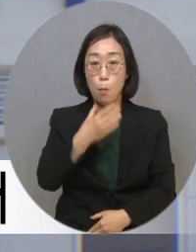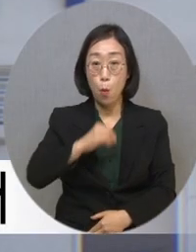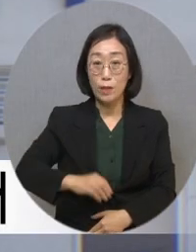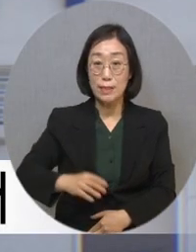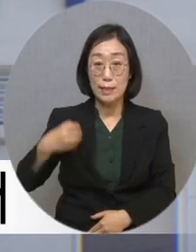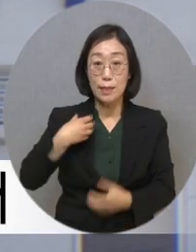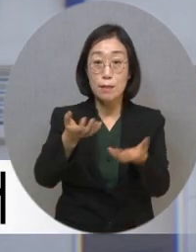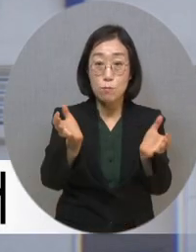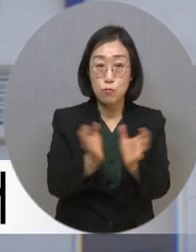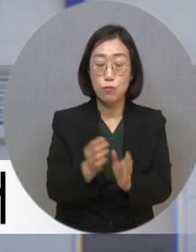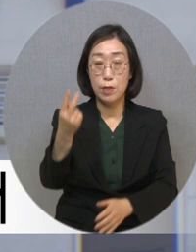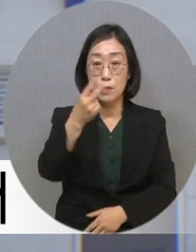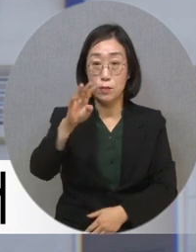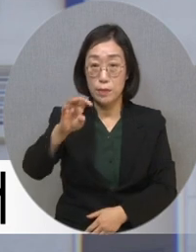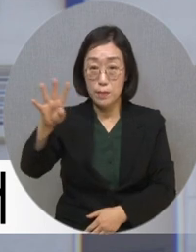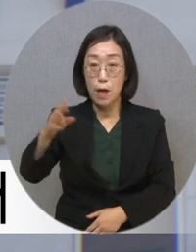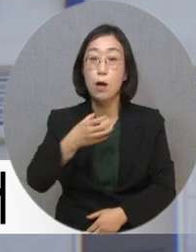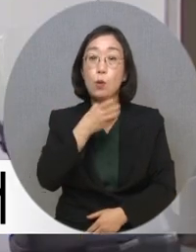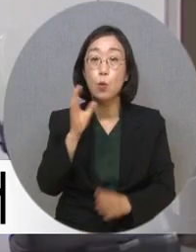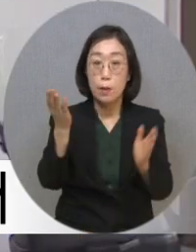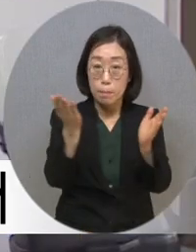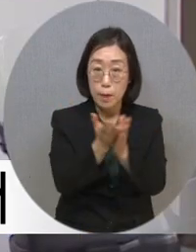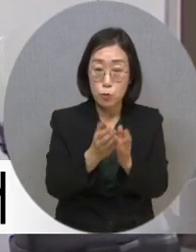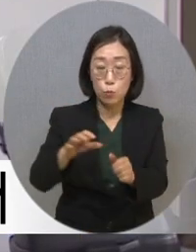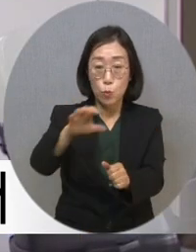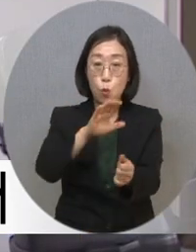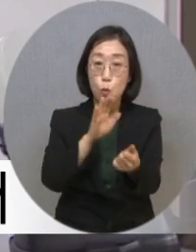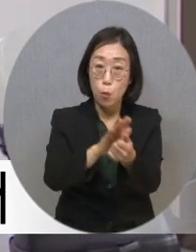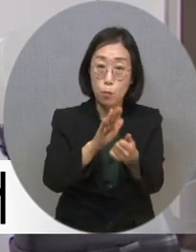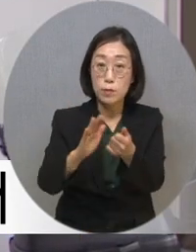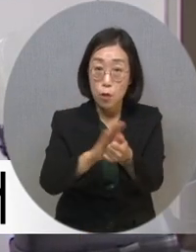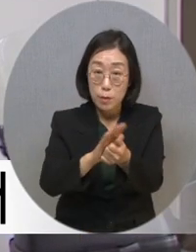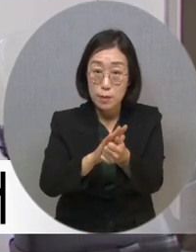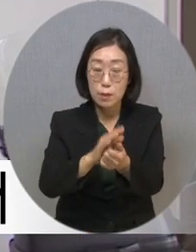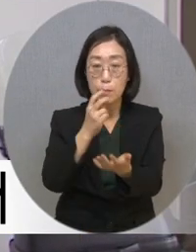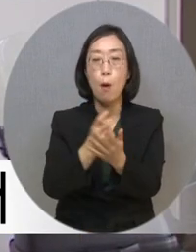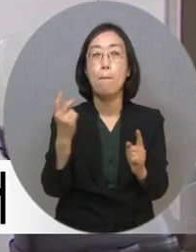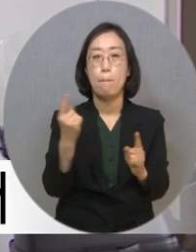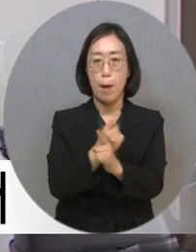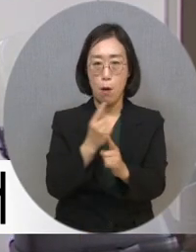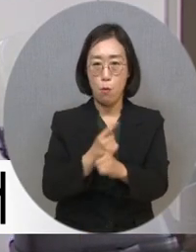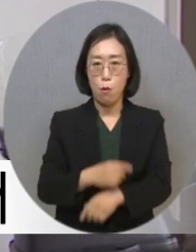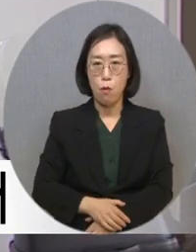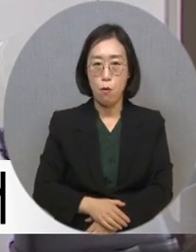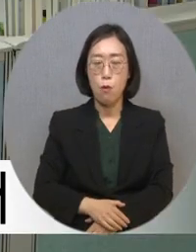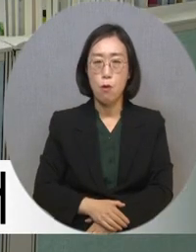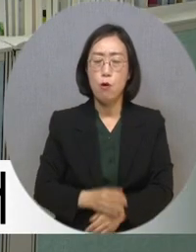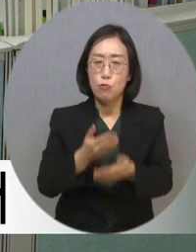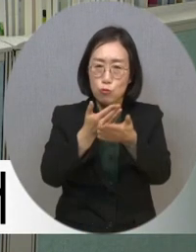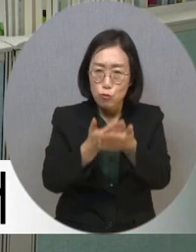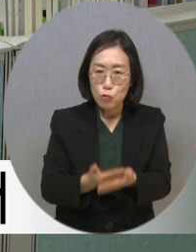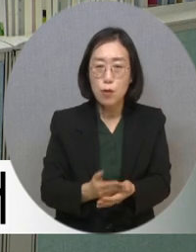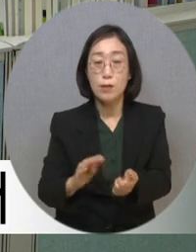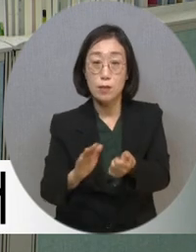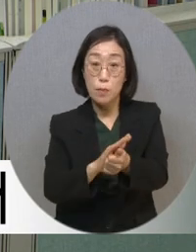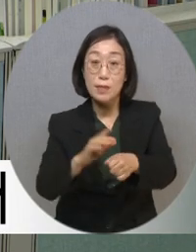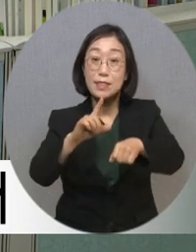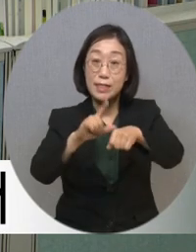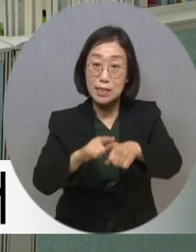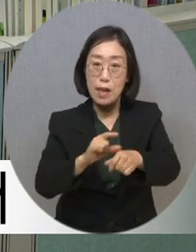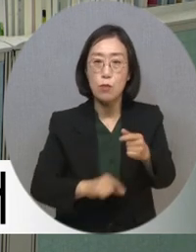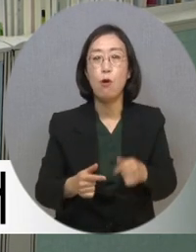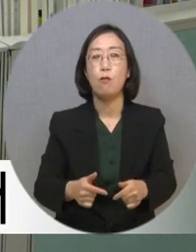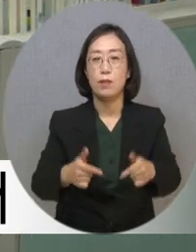보건복지부는 2024년도 노인 맞춤 돌봄 서비스 사업 안내 개정을 통해 중점 돌봄군 서비스 제공 시간을